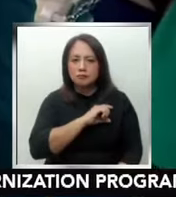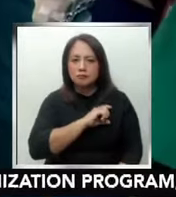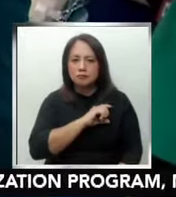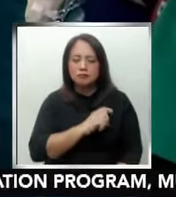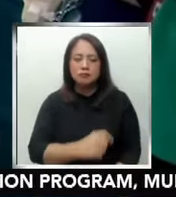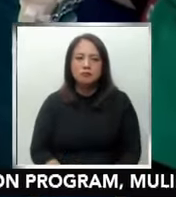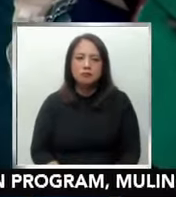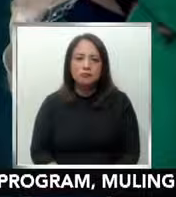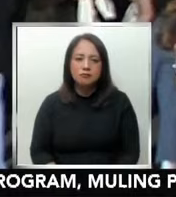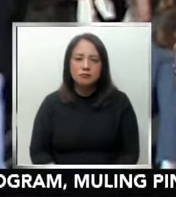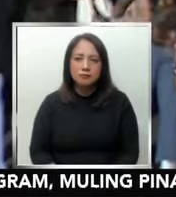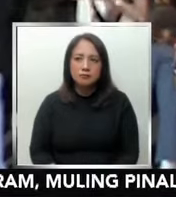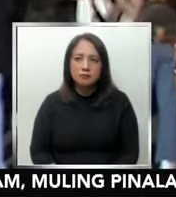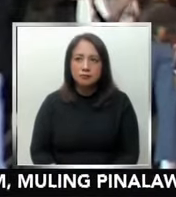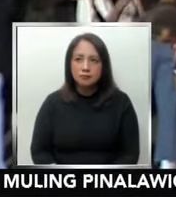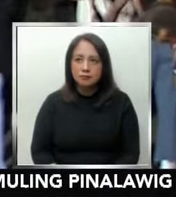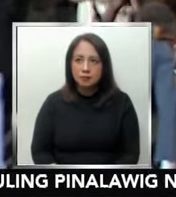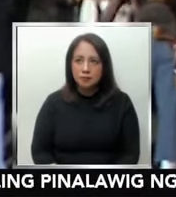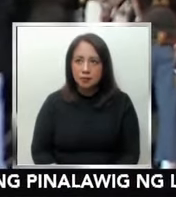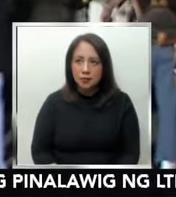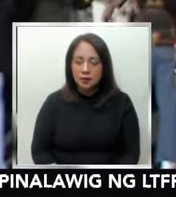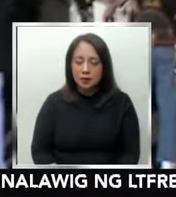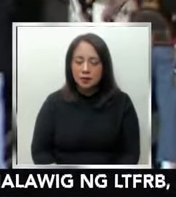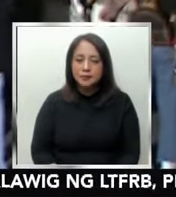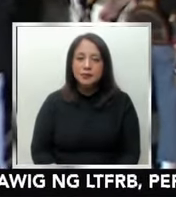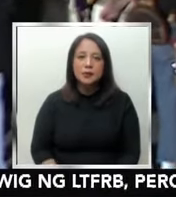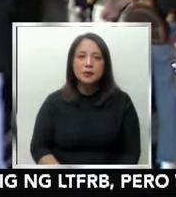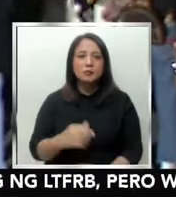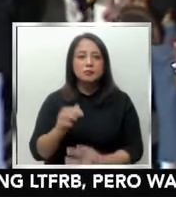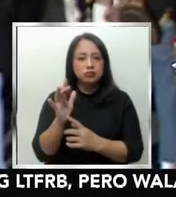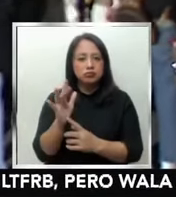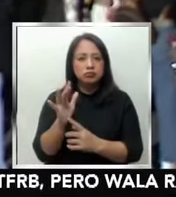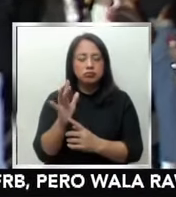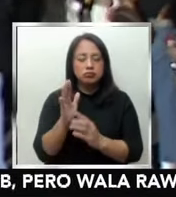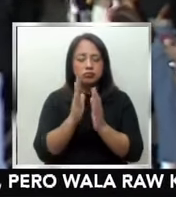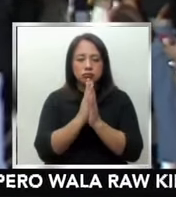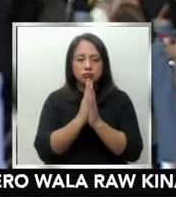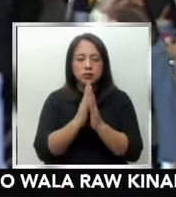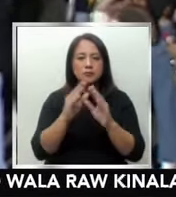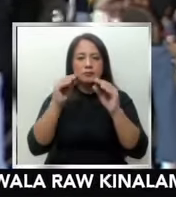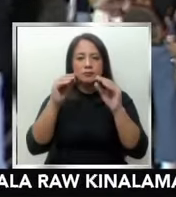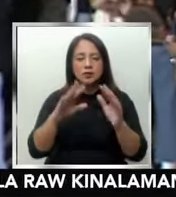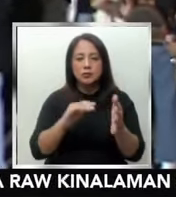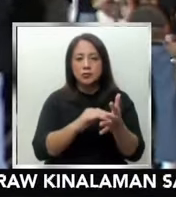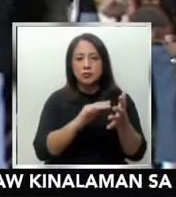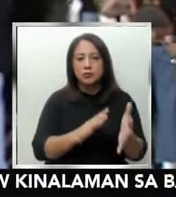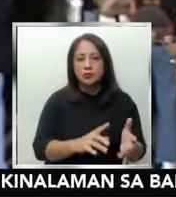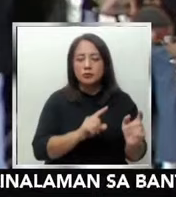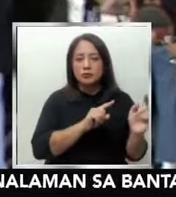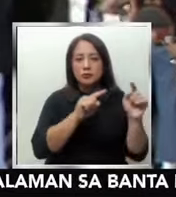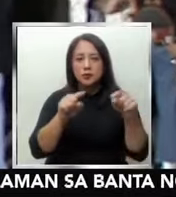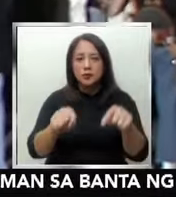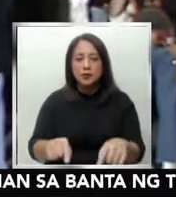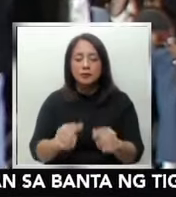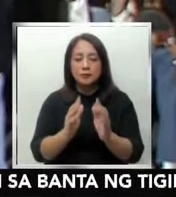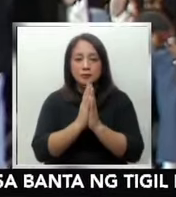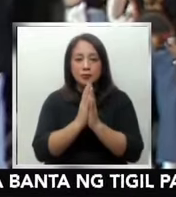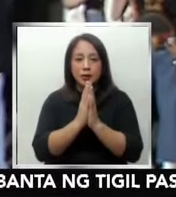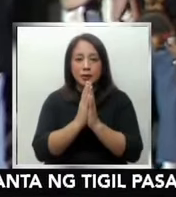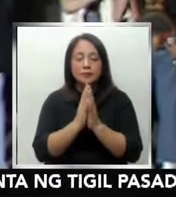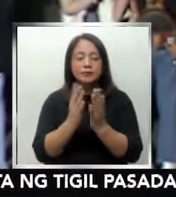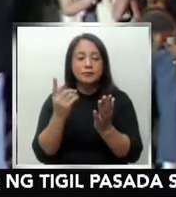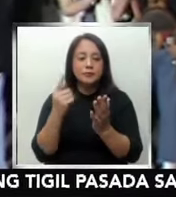autoridad Vicky nagtirik ng kandila at nag-alay ng dasal ng mga guro at mga estudyanteng dumala sa prayer Vigil ngayong gabi na